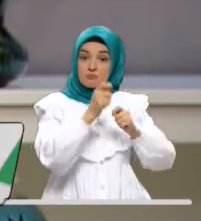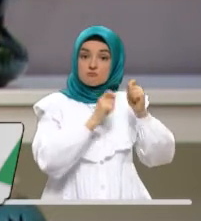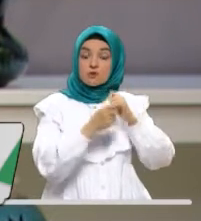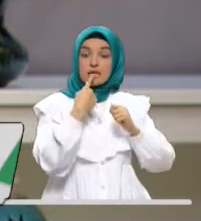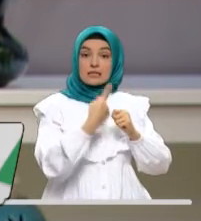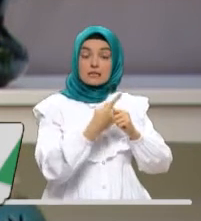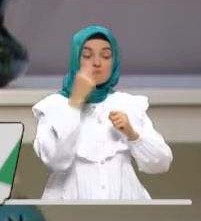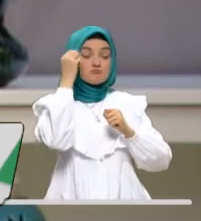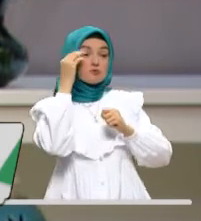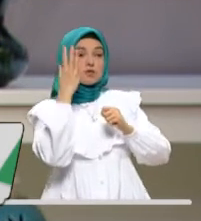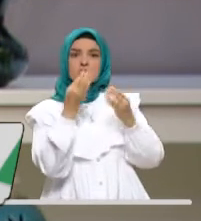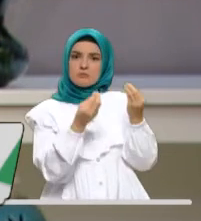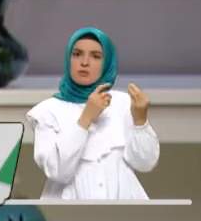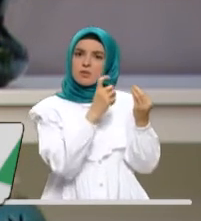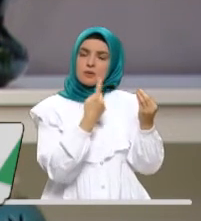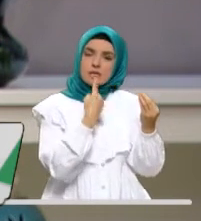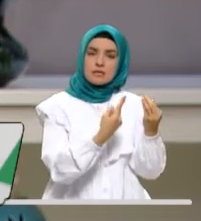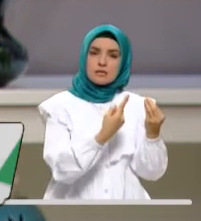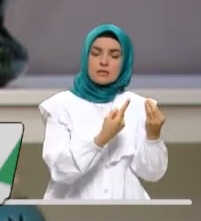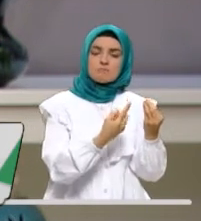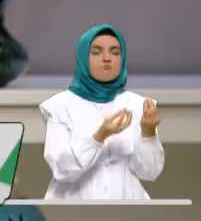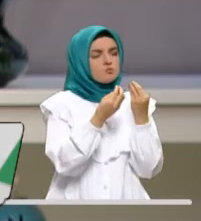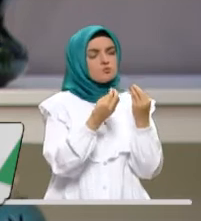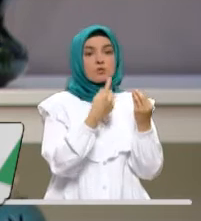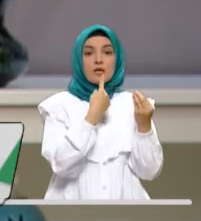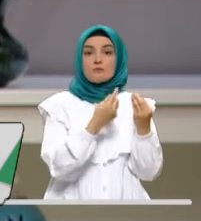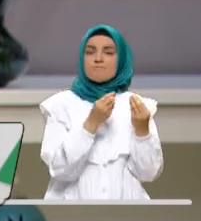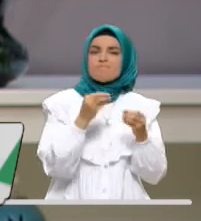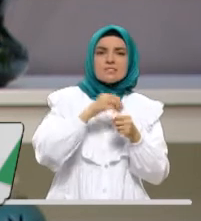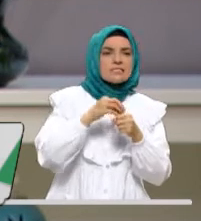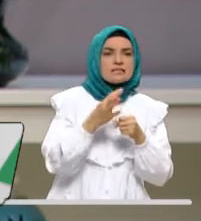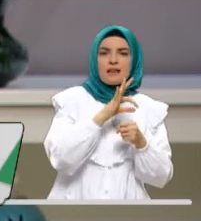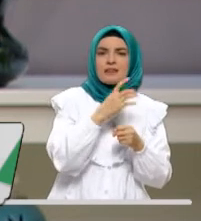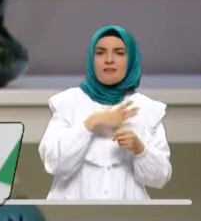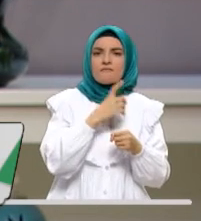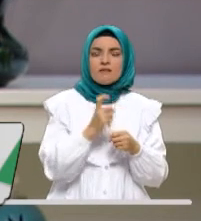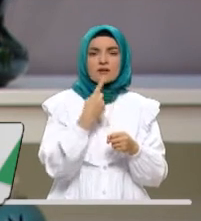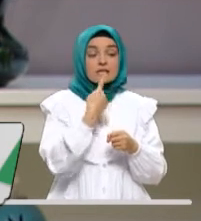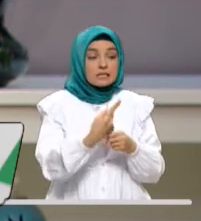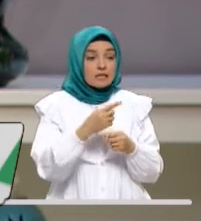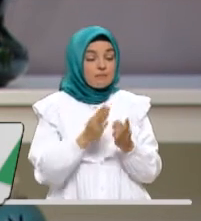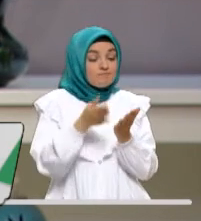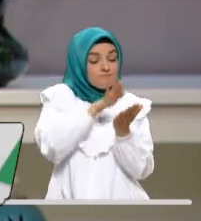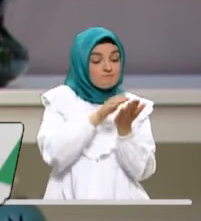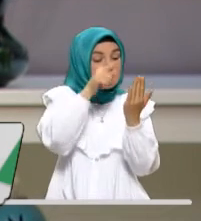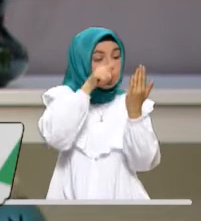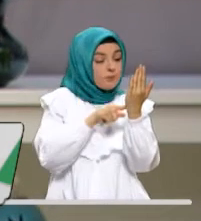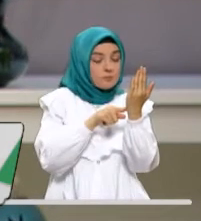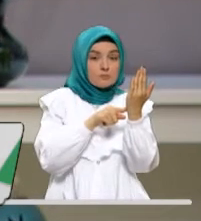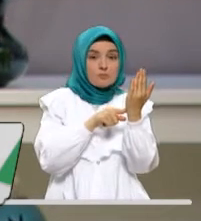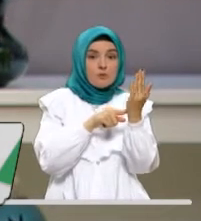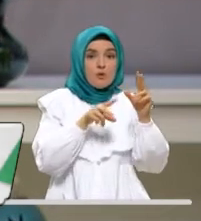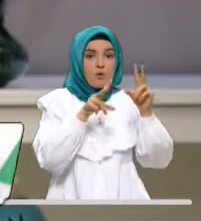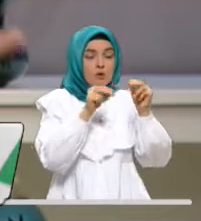şaşırdım falan. Nasıl, iyi mi? Ya güzel dedi aslında. Acaba ne var içeriğinde deyip hemen bir baktık, çevirdik. Tamamen böyle